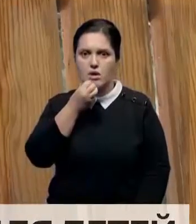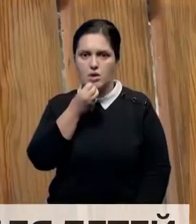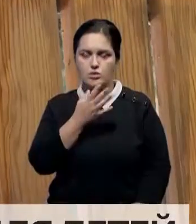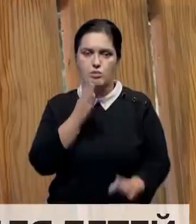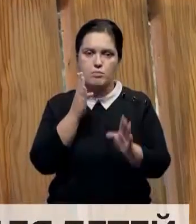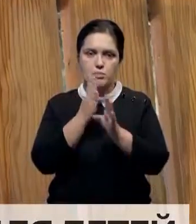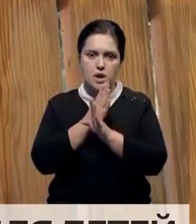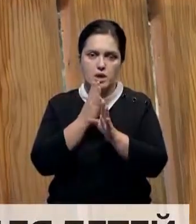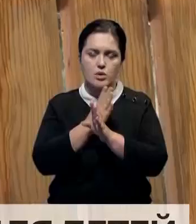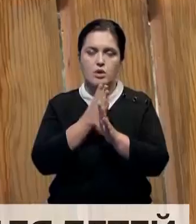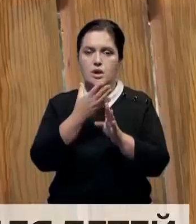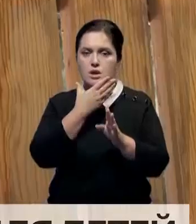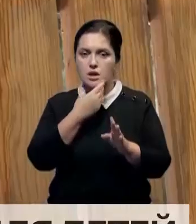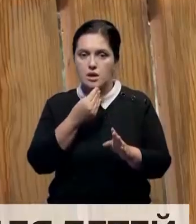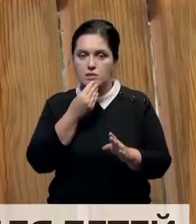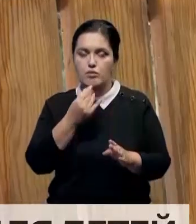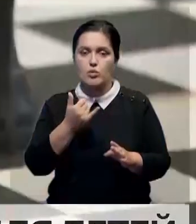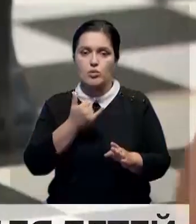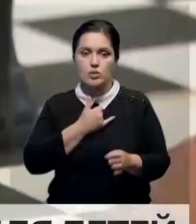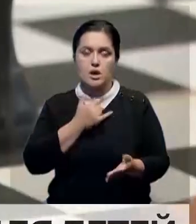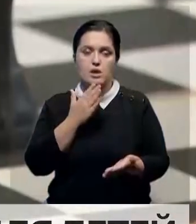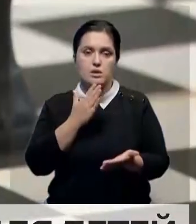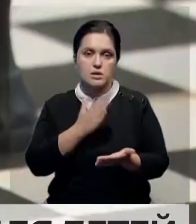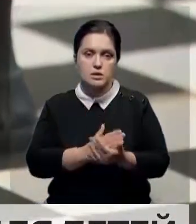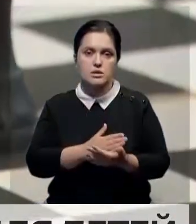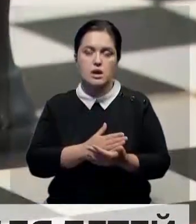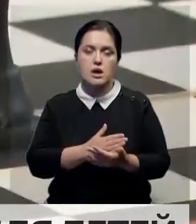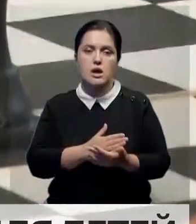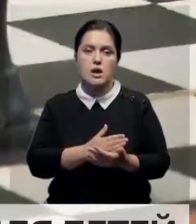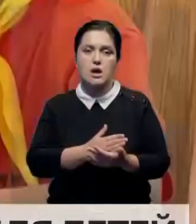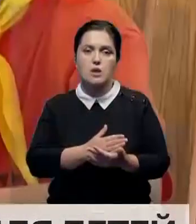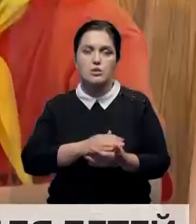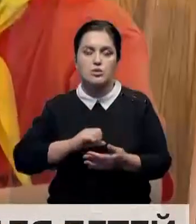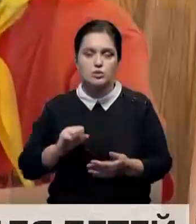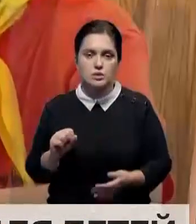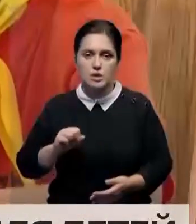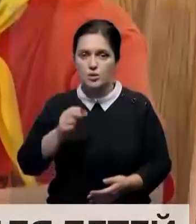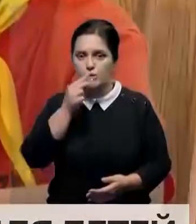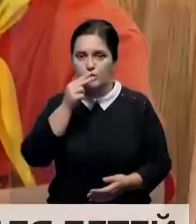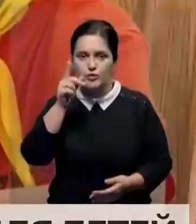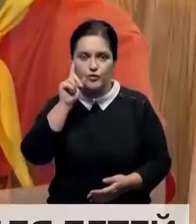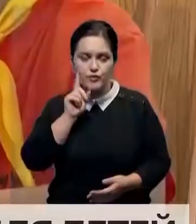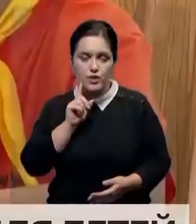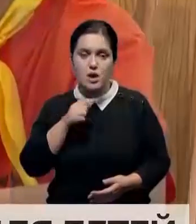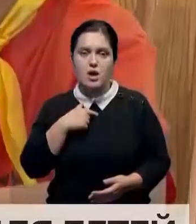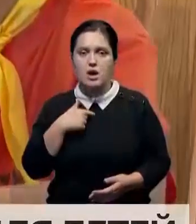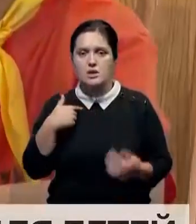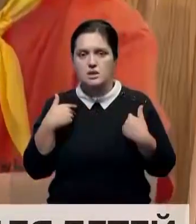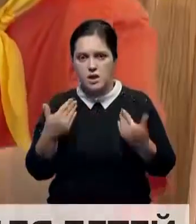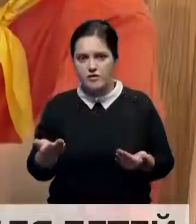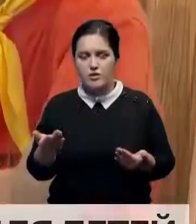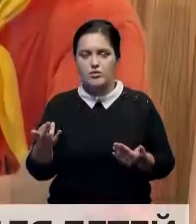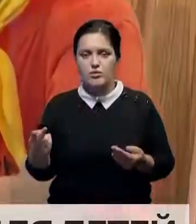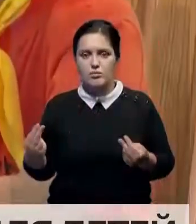Природа красивая, воздух чистый. У нас появилось много хороших друзей. Еда вкусная. Я советую каждому побывать